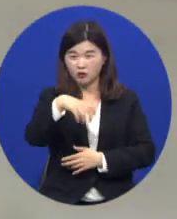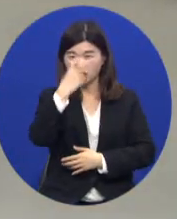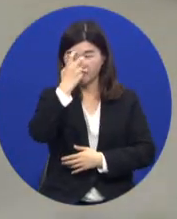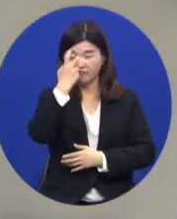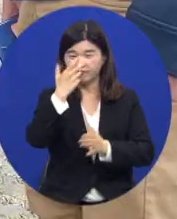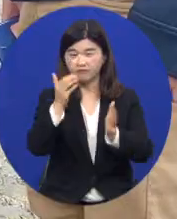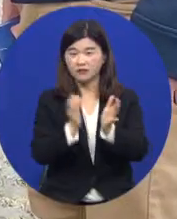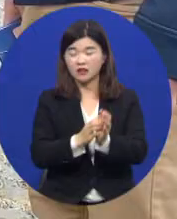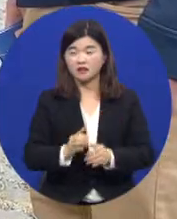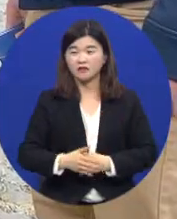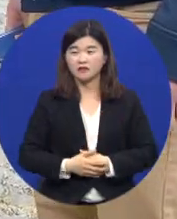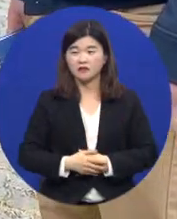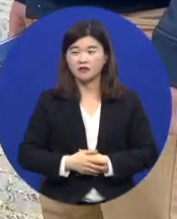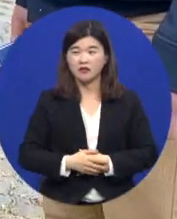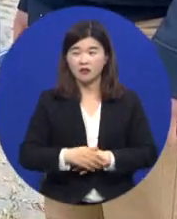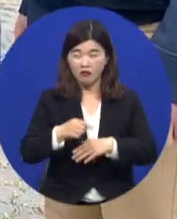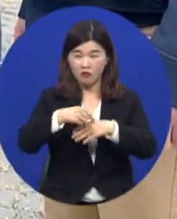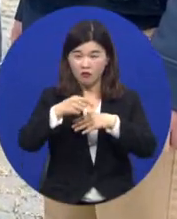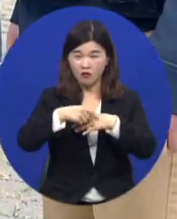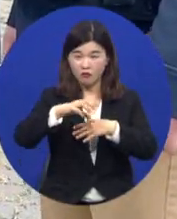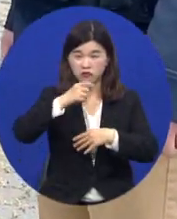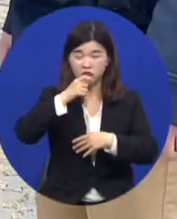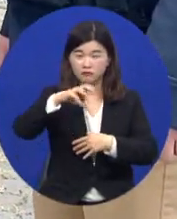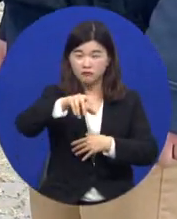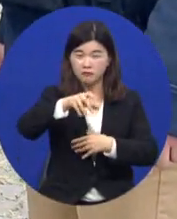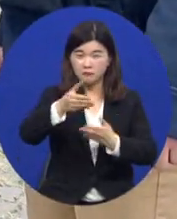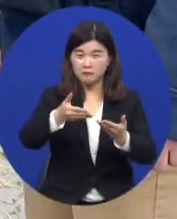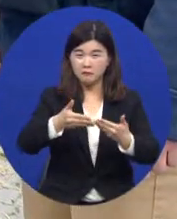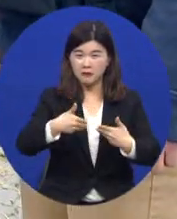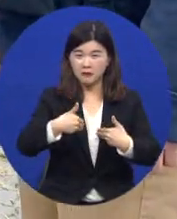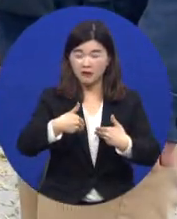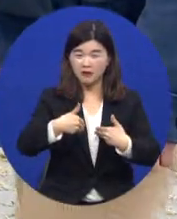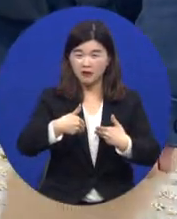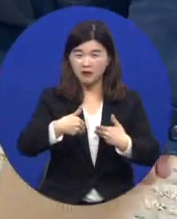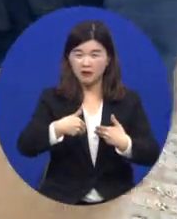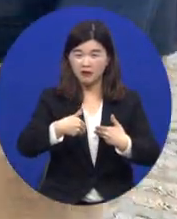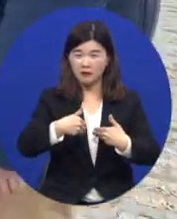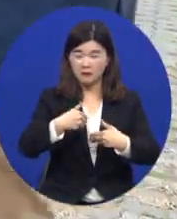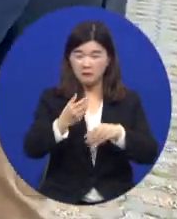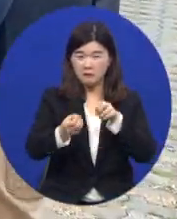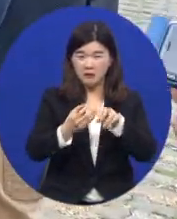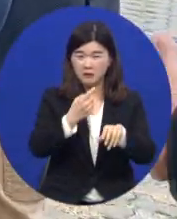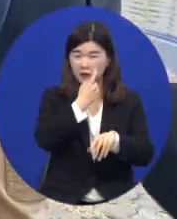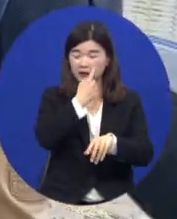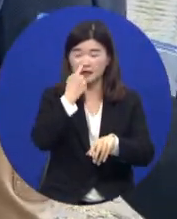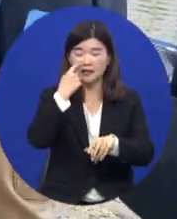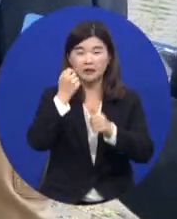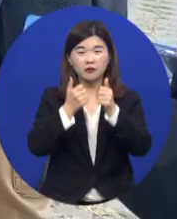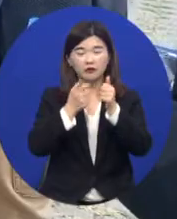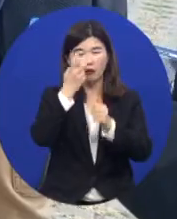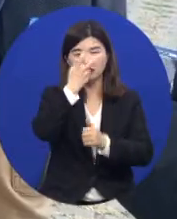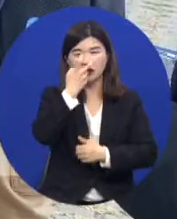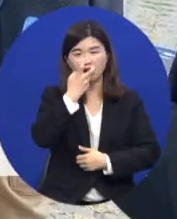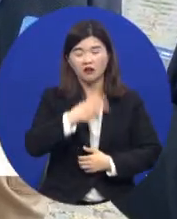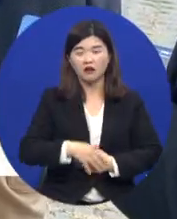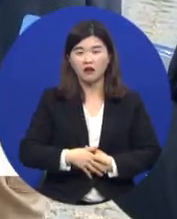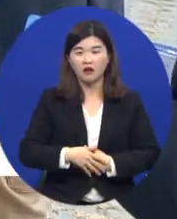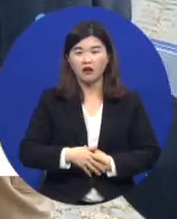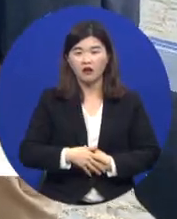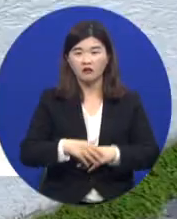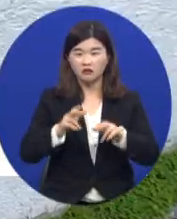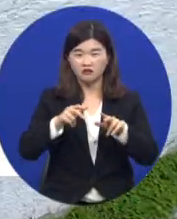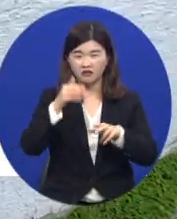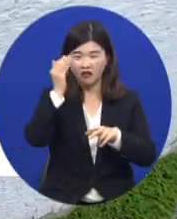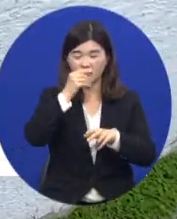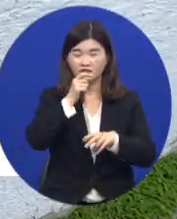나섭니다. 건물 외부 수도꼭지에 물을 받아 시약을 넣어 반응을 살피는 검사. 상수도인